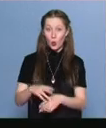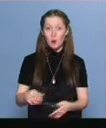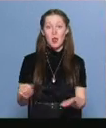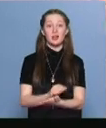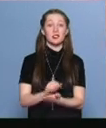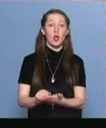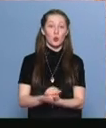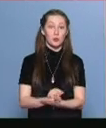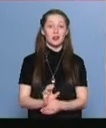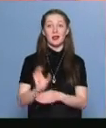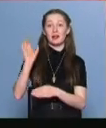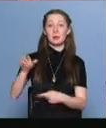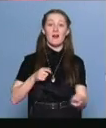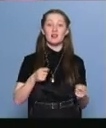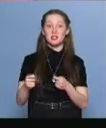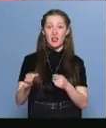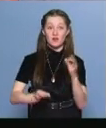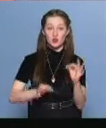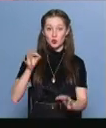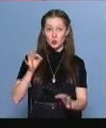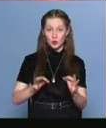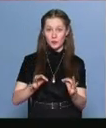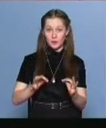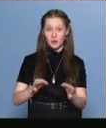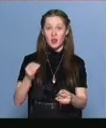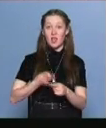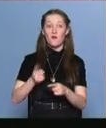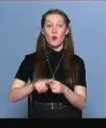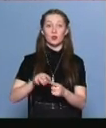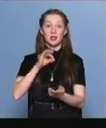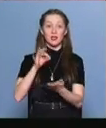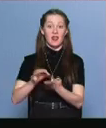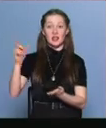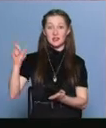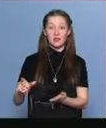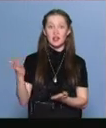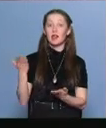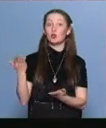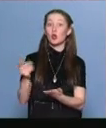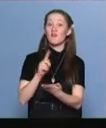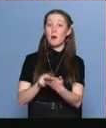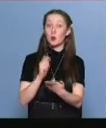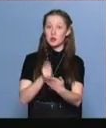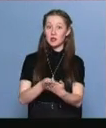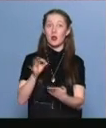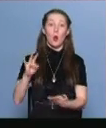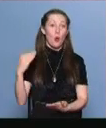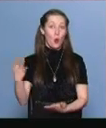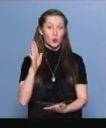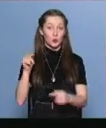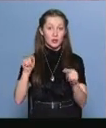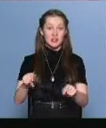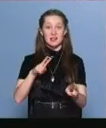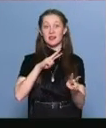Документы отправятся в суд. Вот общественный контролер, который задавал вопрос Путину, вот он будет у меня здесь на